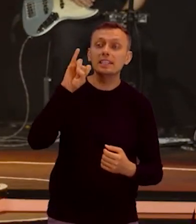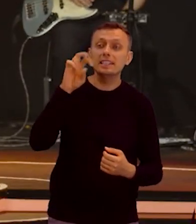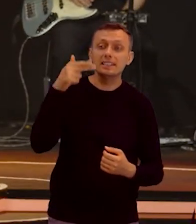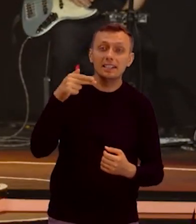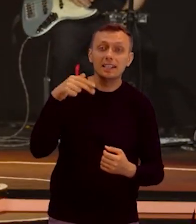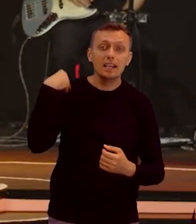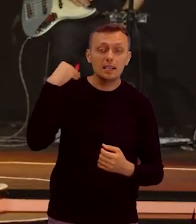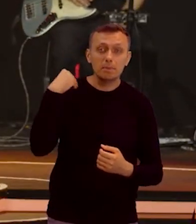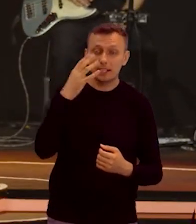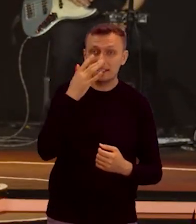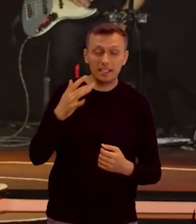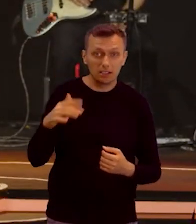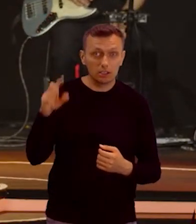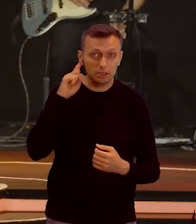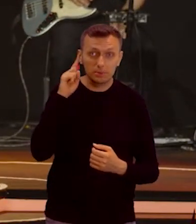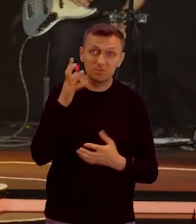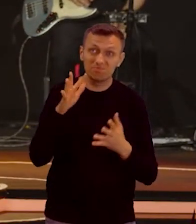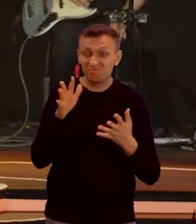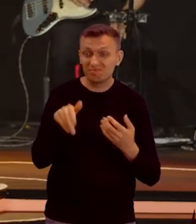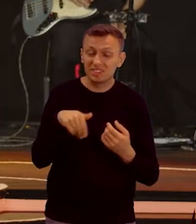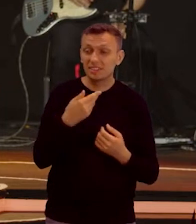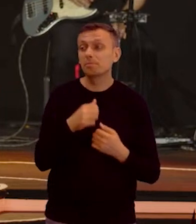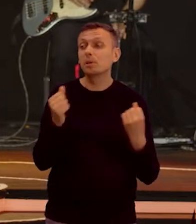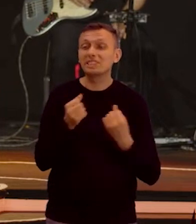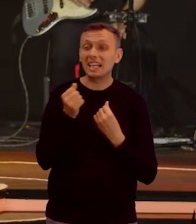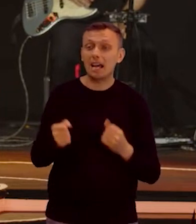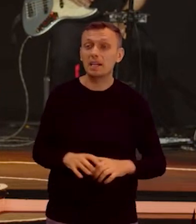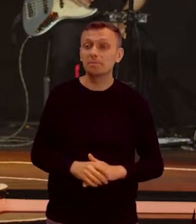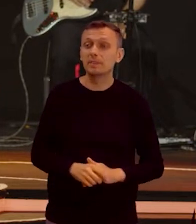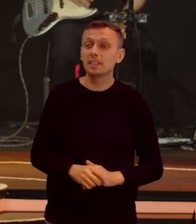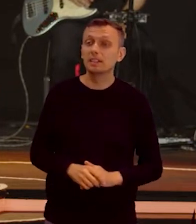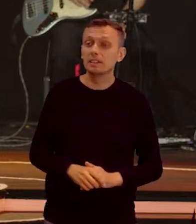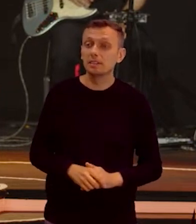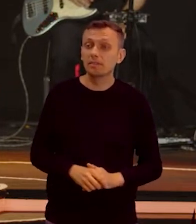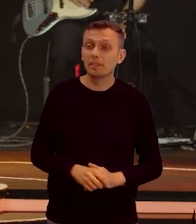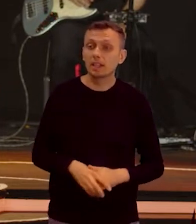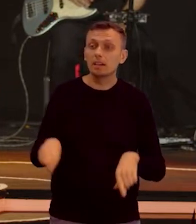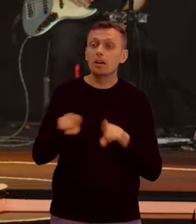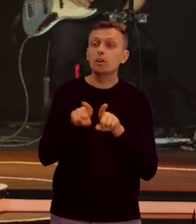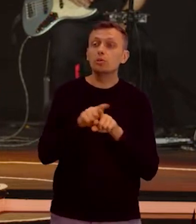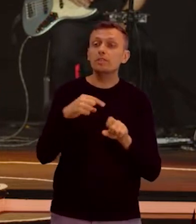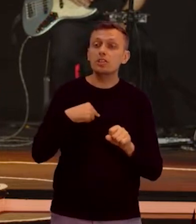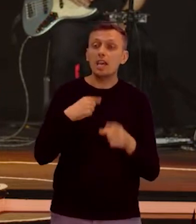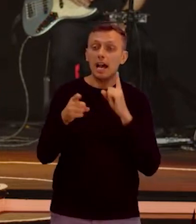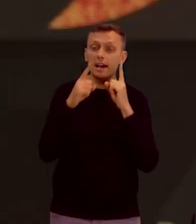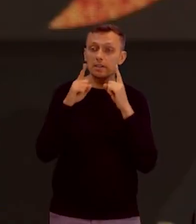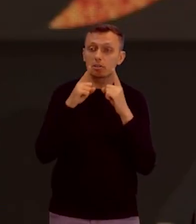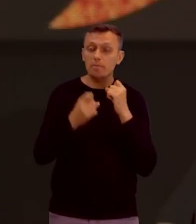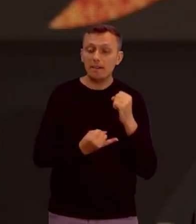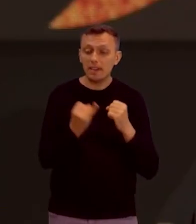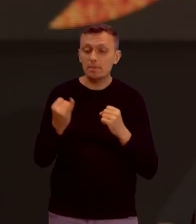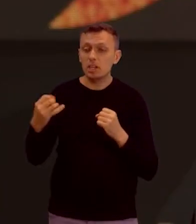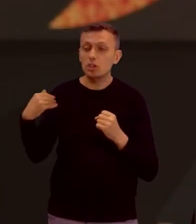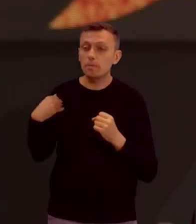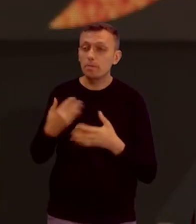także ostatnio zaczęliśmy rozmawiać z dziećmi, które doświadczyły piekła na tej ziemi. One przychodzą